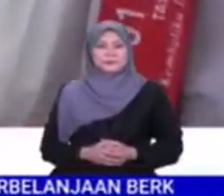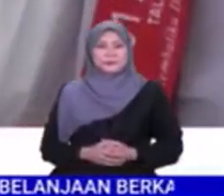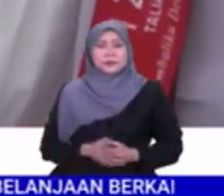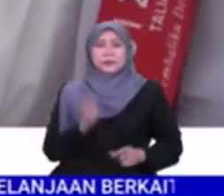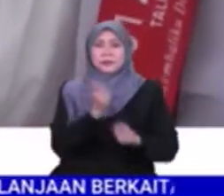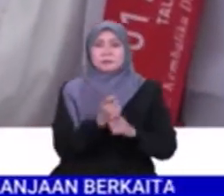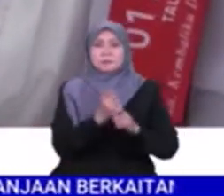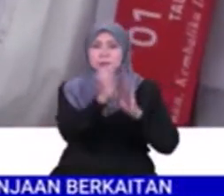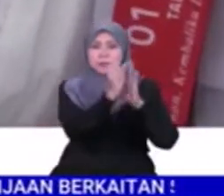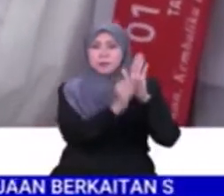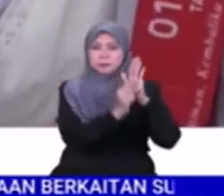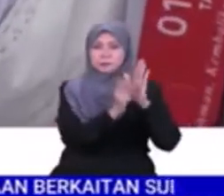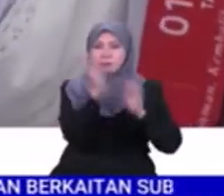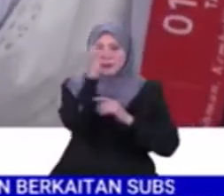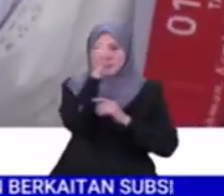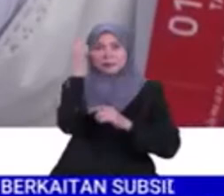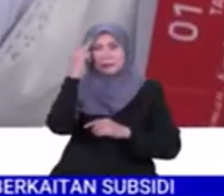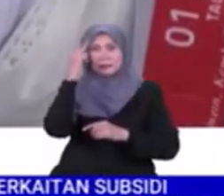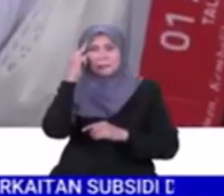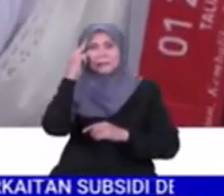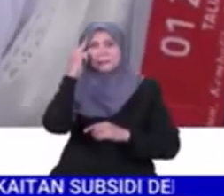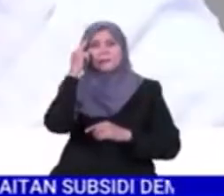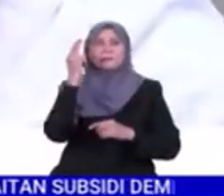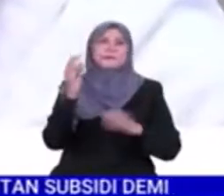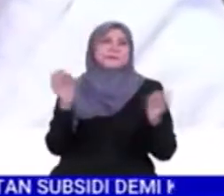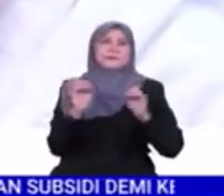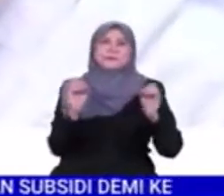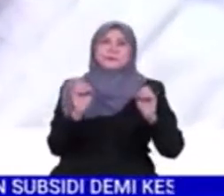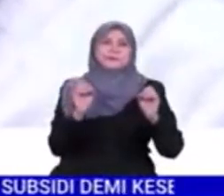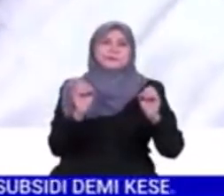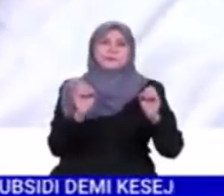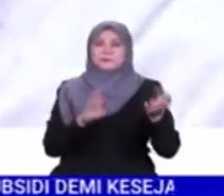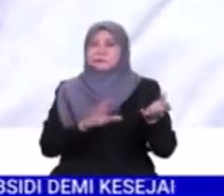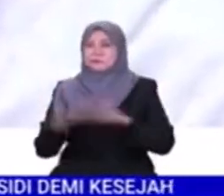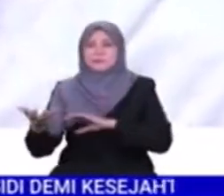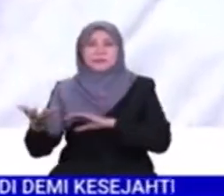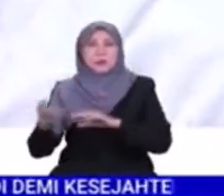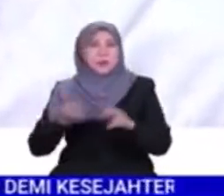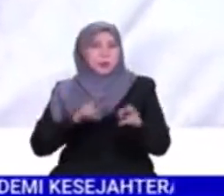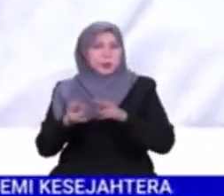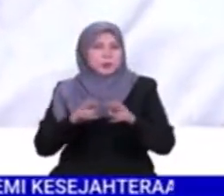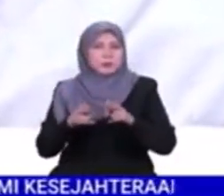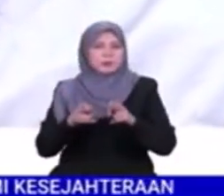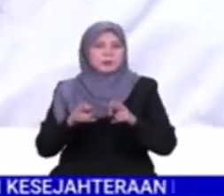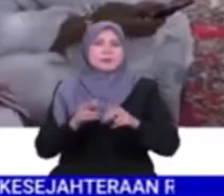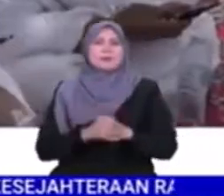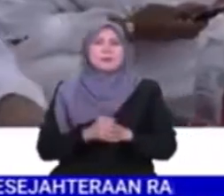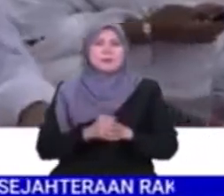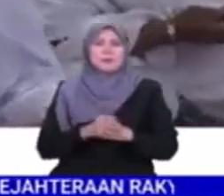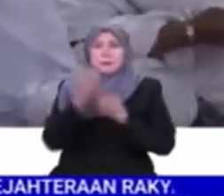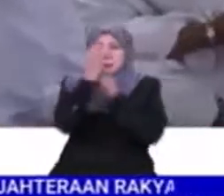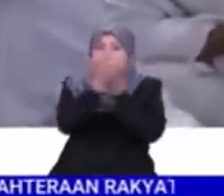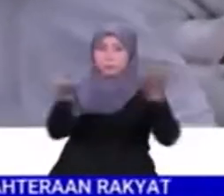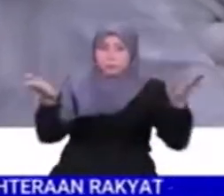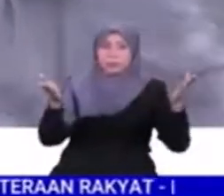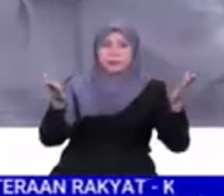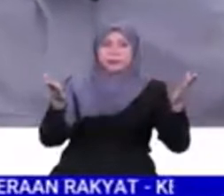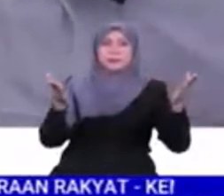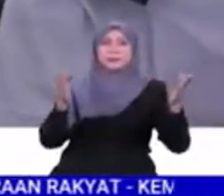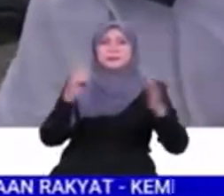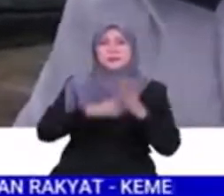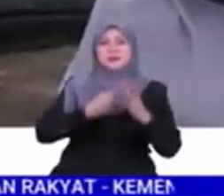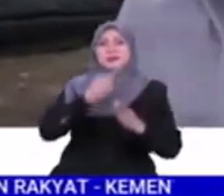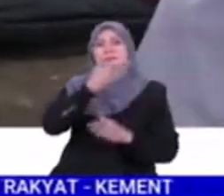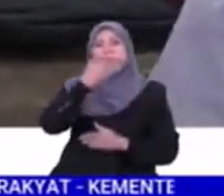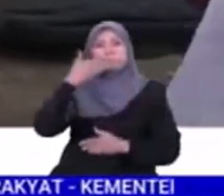Ketetapan syarat yang dikenakan kerajaan Arab Saudi juga tidak menjejaskan urusan jemaah meskipun pengumuman mengenainya dilakukan pada